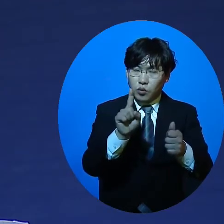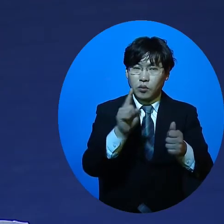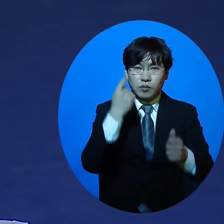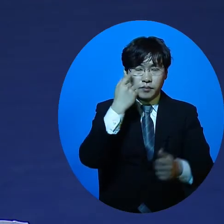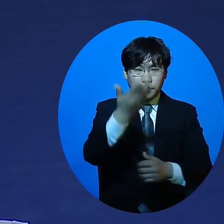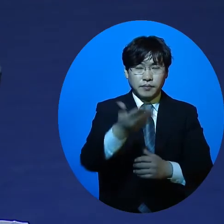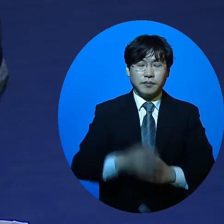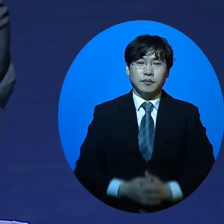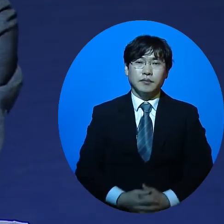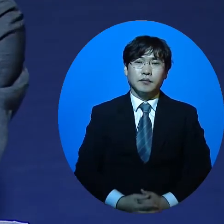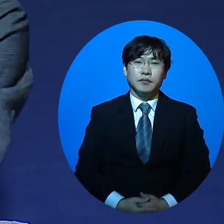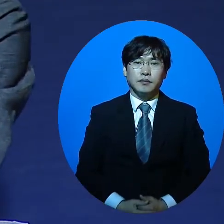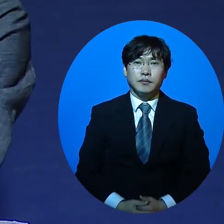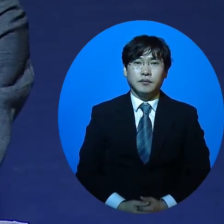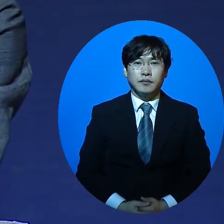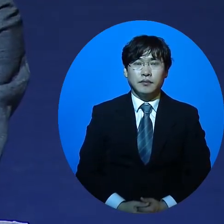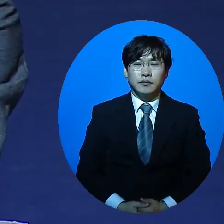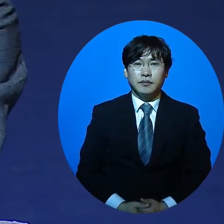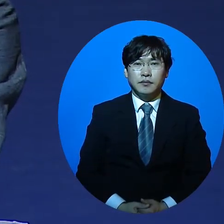개인의